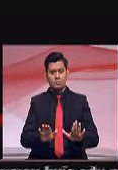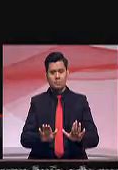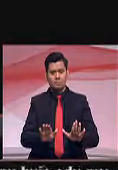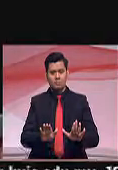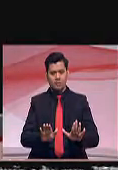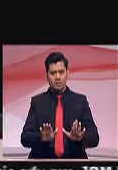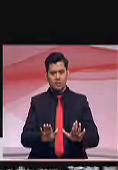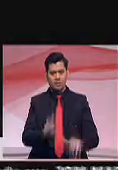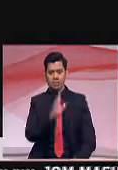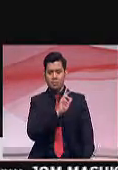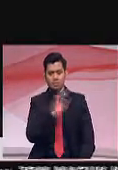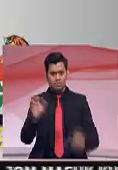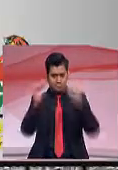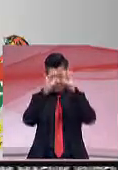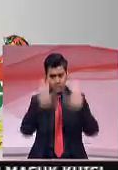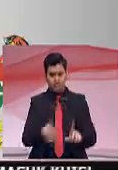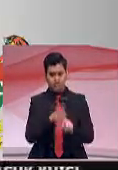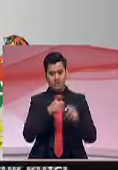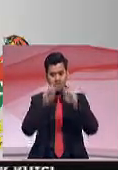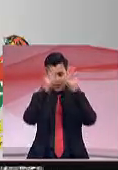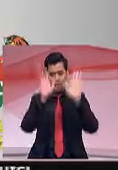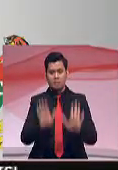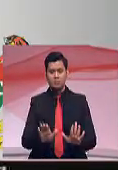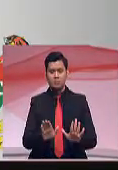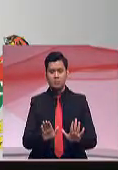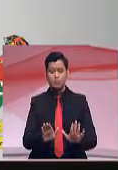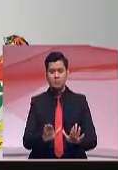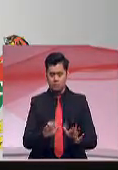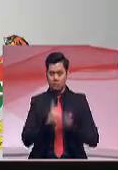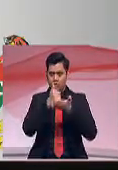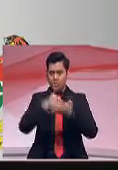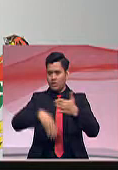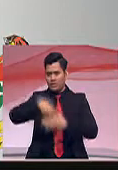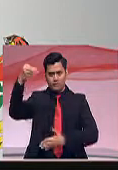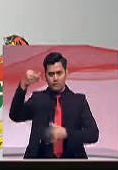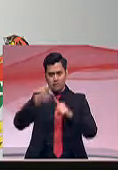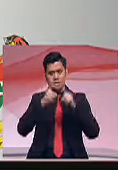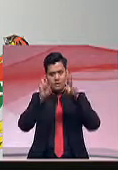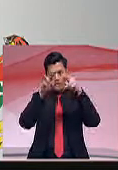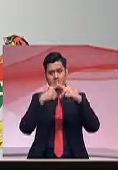Speaker. Datuk Speaker. Keluar. Jangan dengar cakap dia. Sila keluar.